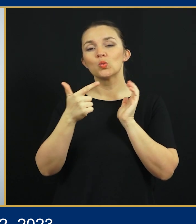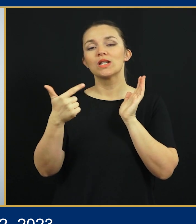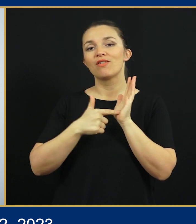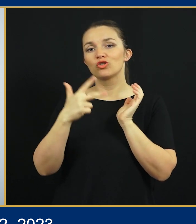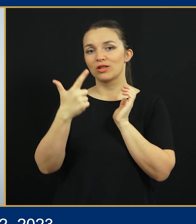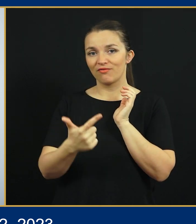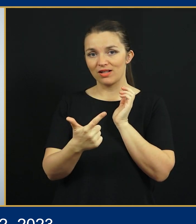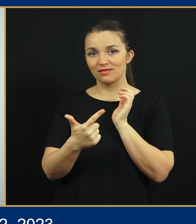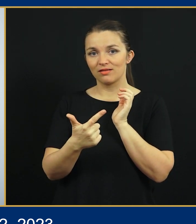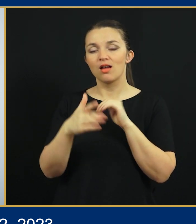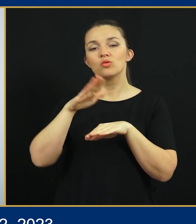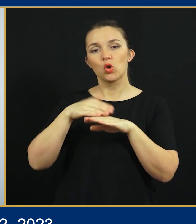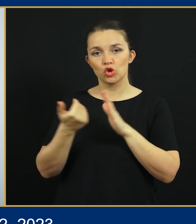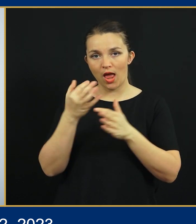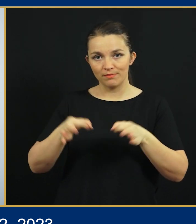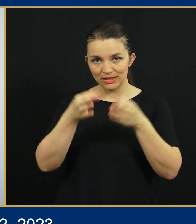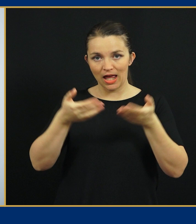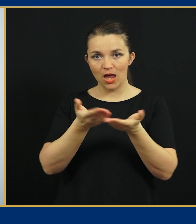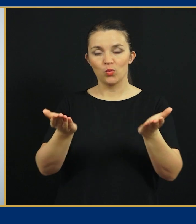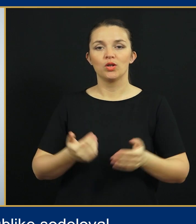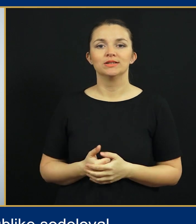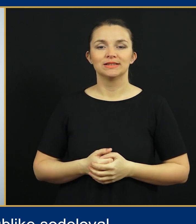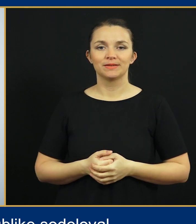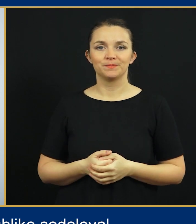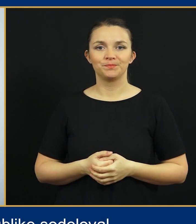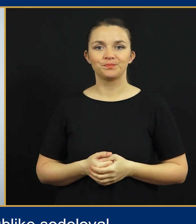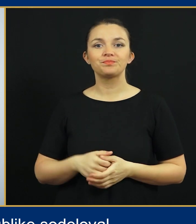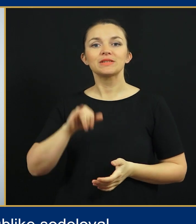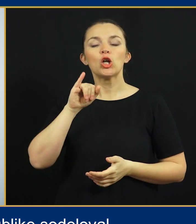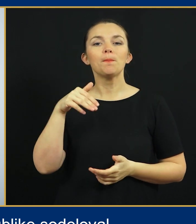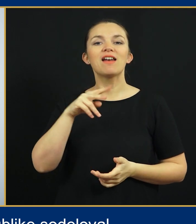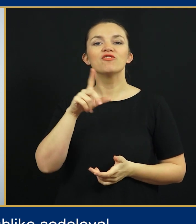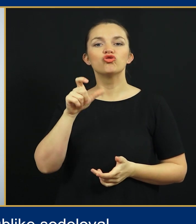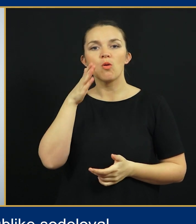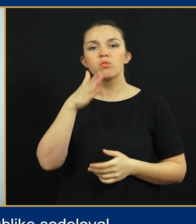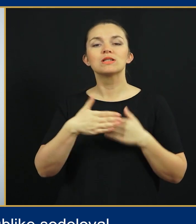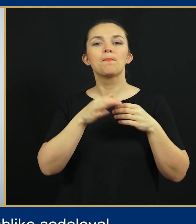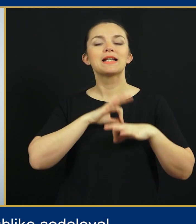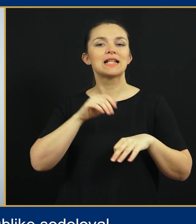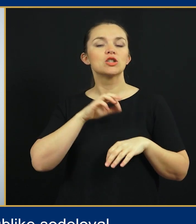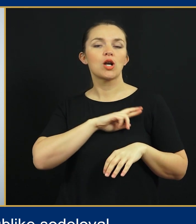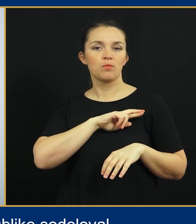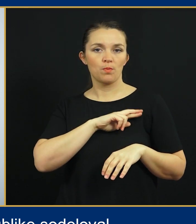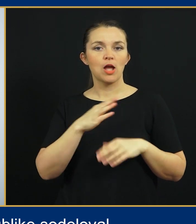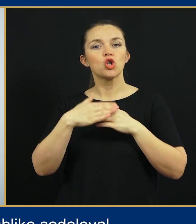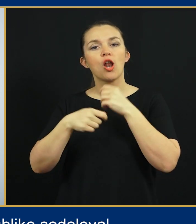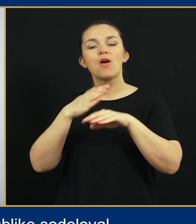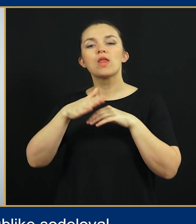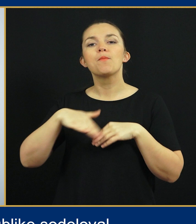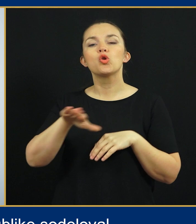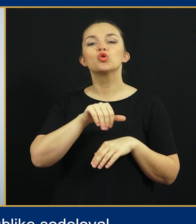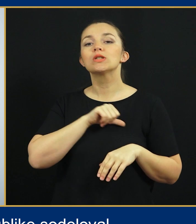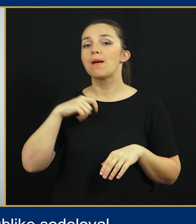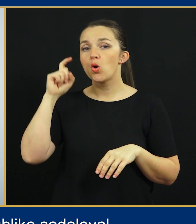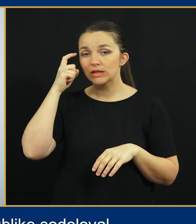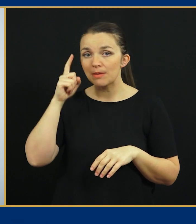16.2.2023. Sporočila za javnost. Igor Mervič bo s predsednico republike sodeloval na področju samooskrbe in